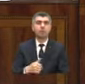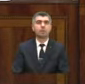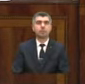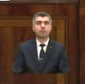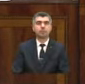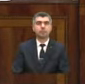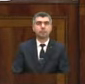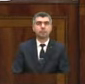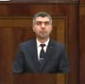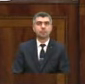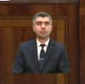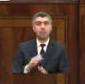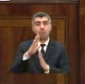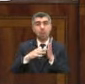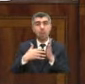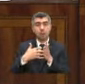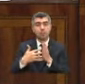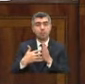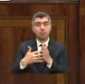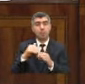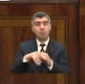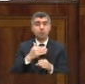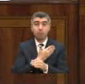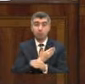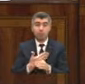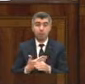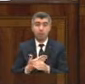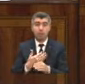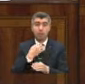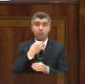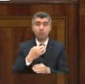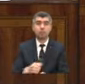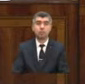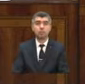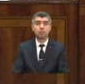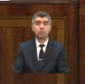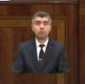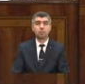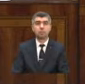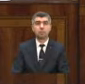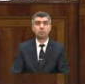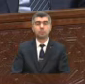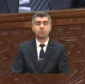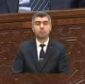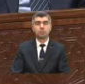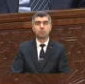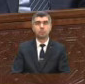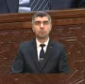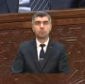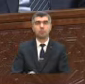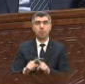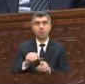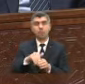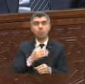فيما يتعلق بالبرنامج، لا مجلس المستشارين سيد الرئيس، انا اسمحوا لي، ما عندنا ما غادي نديروا مع هذا